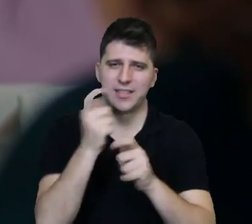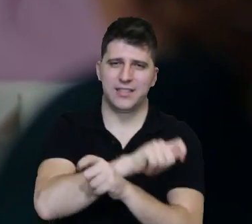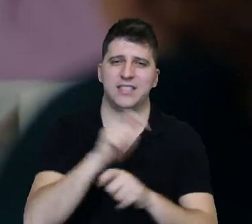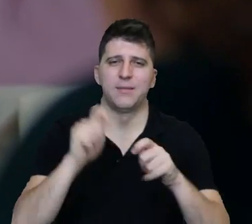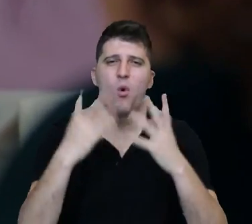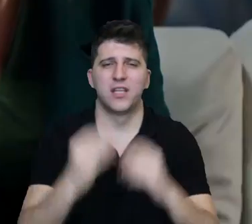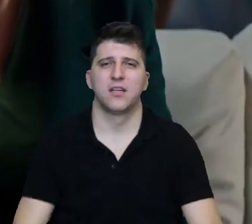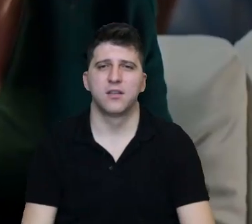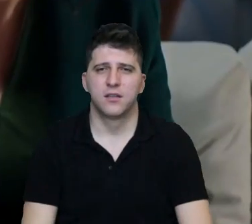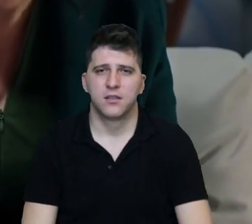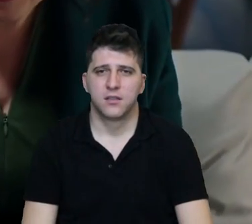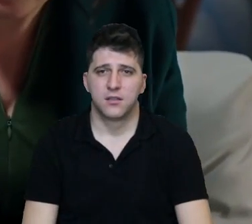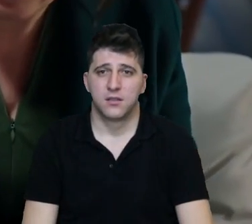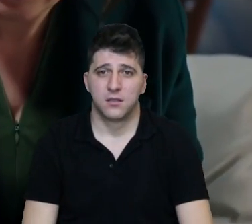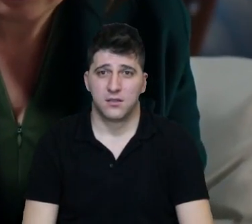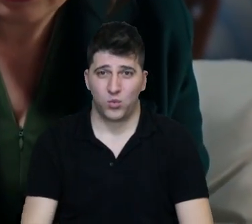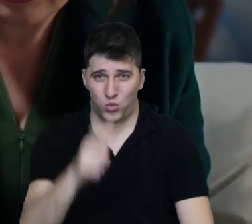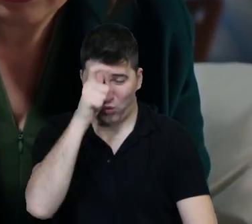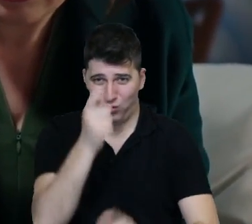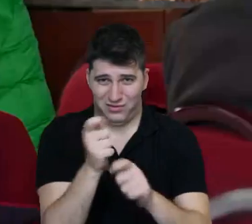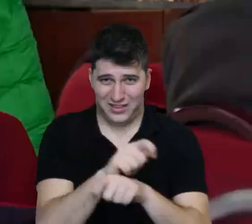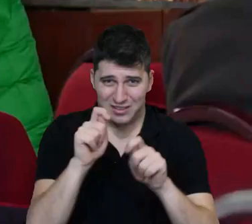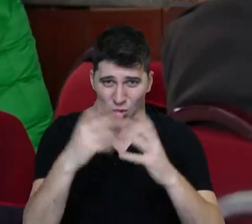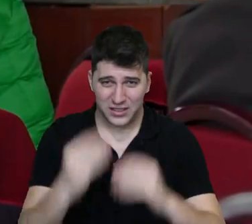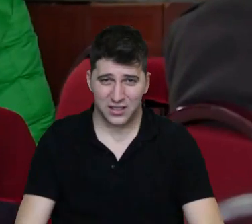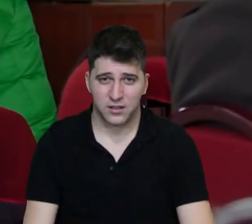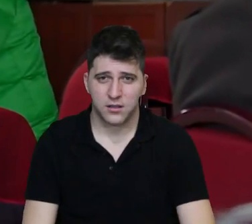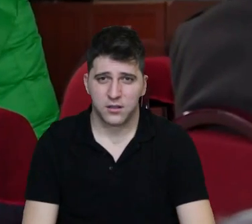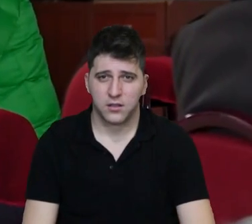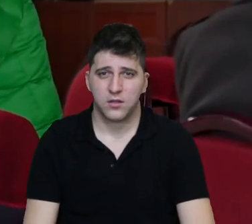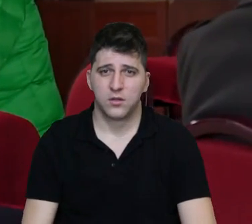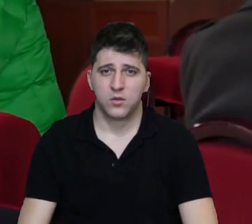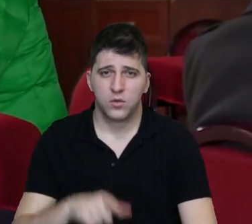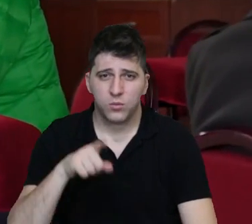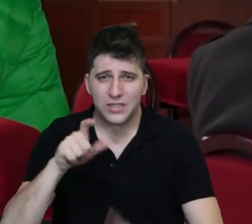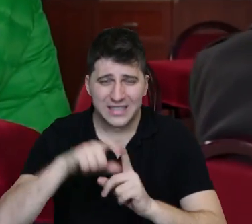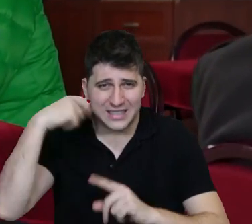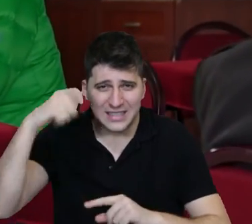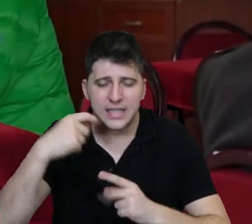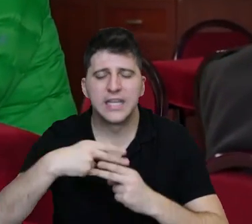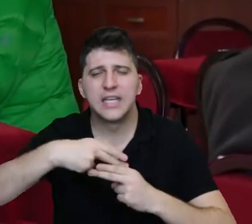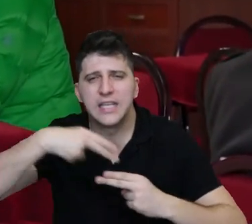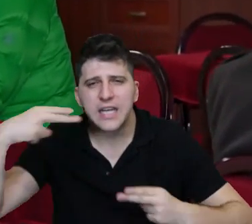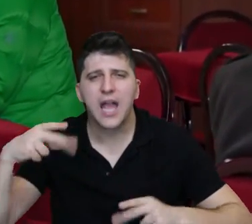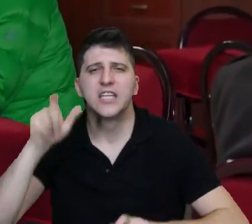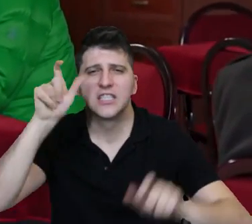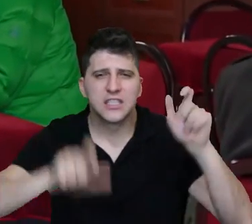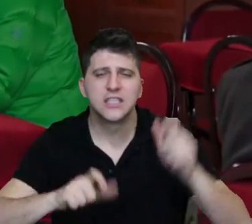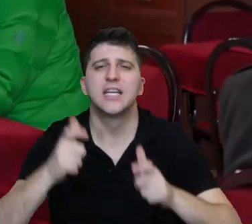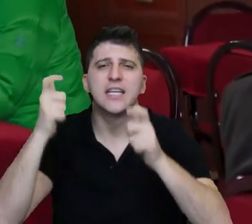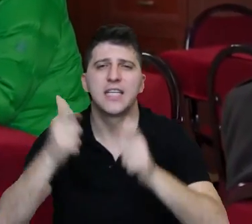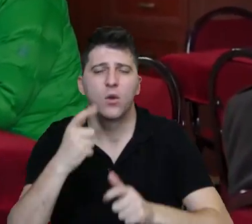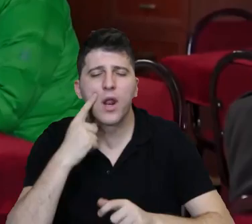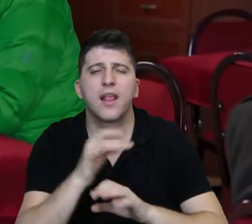yapacaklarmış ya. Yerli kahve. Bu dizi hikayesiyle, karakterleriyle,